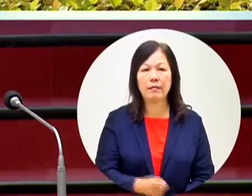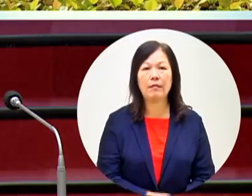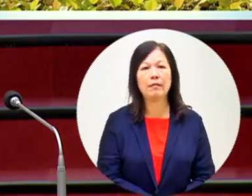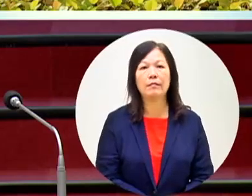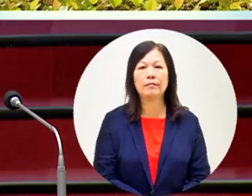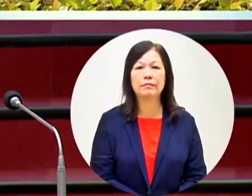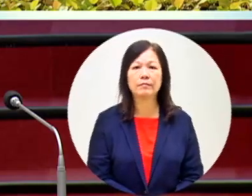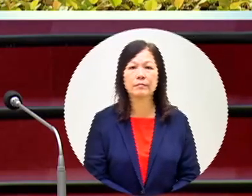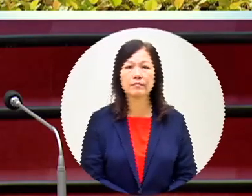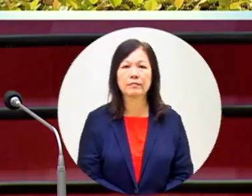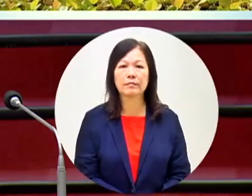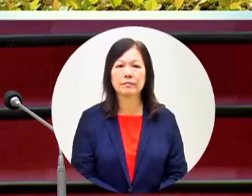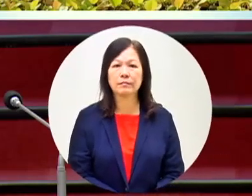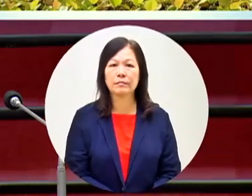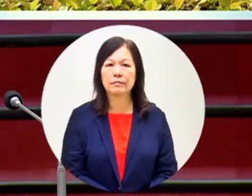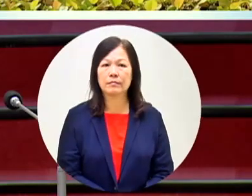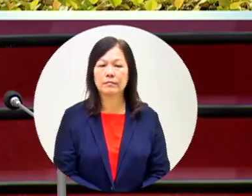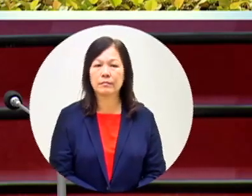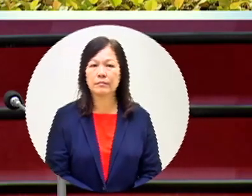哦，这几六十个。